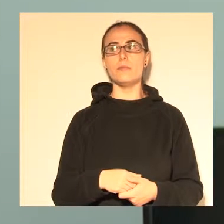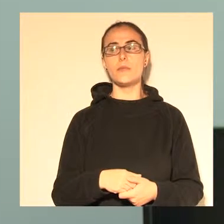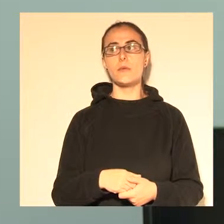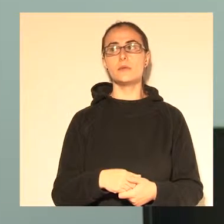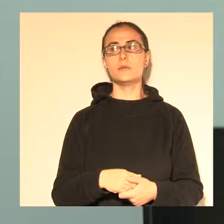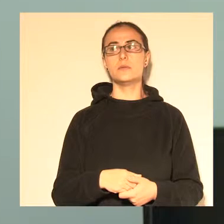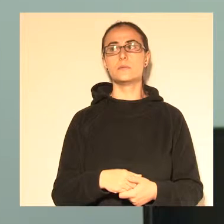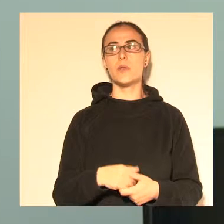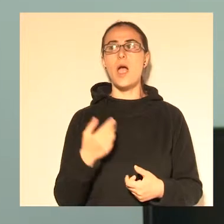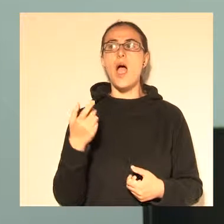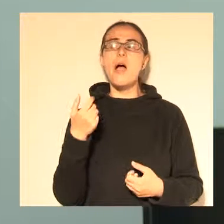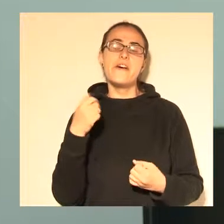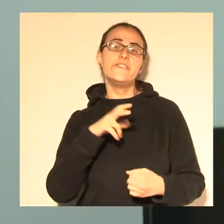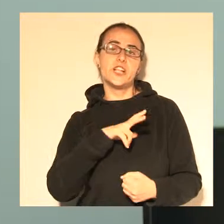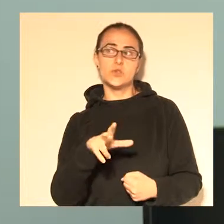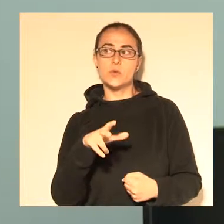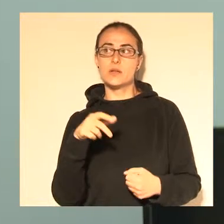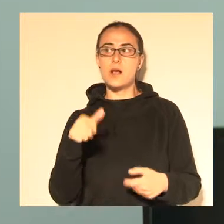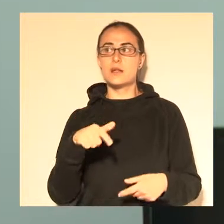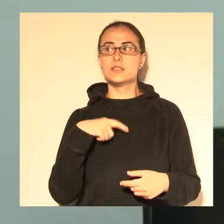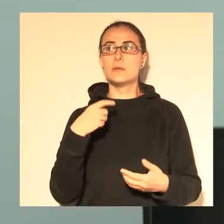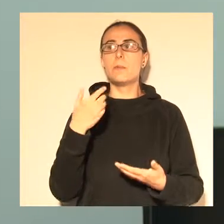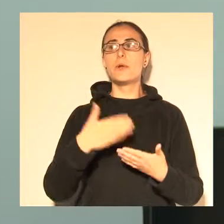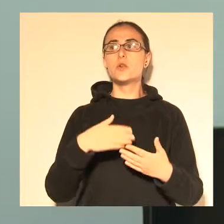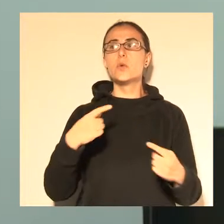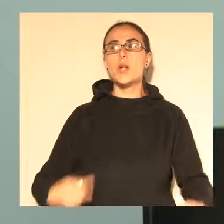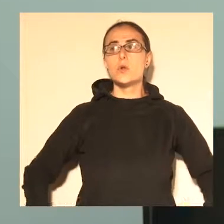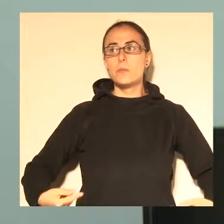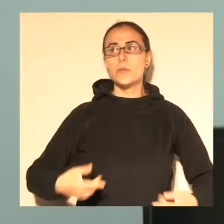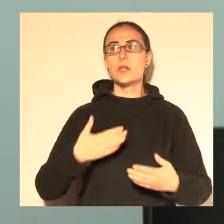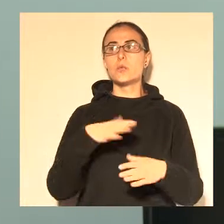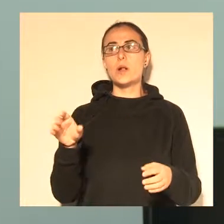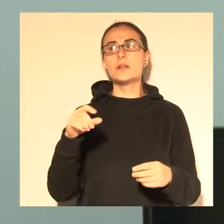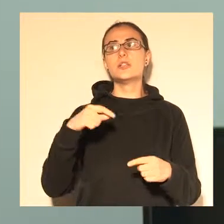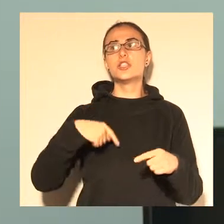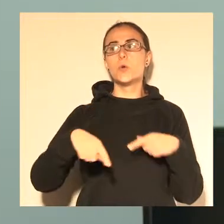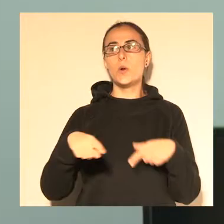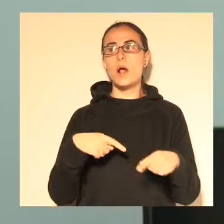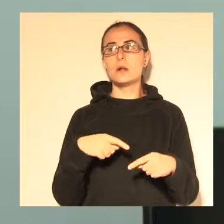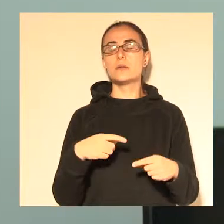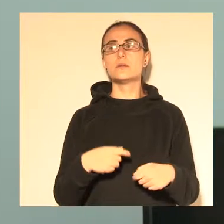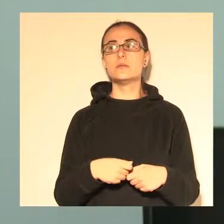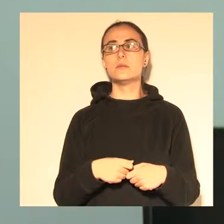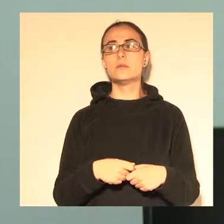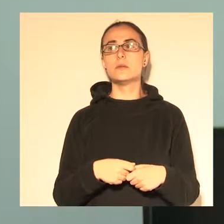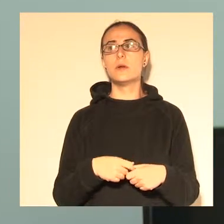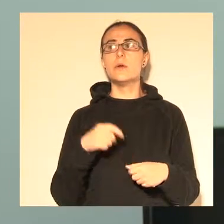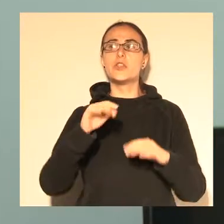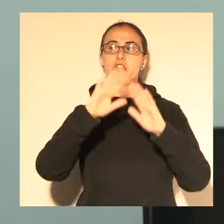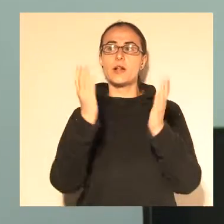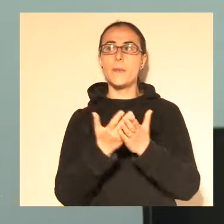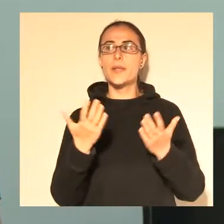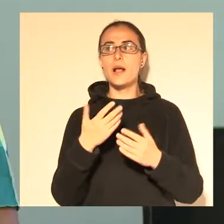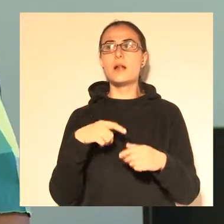rezonabilă afecțiunile vizate sunt cele neuromotorii osteoarticulare și în general